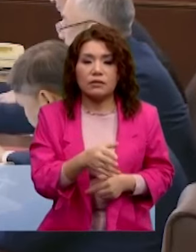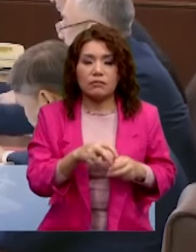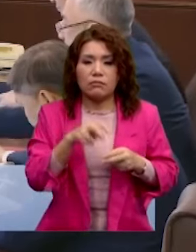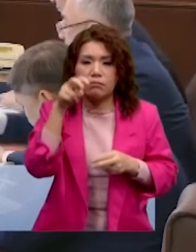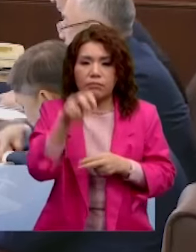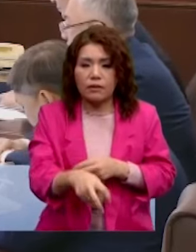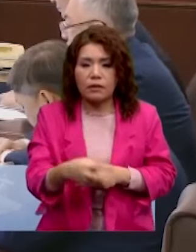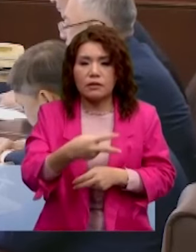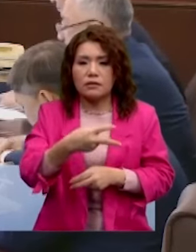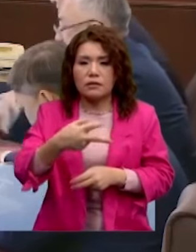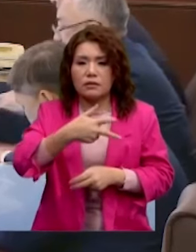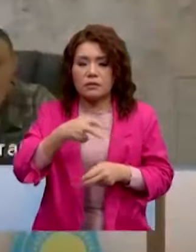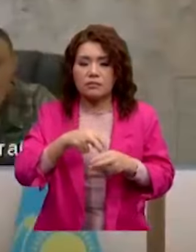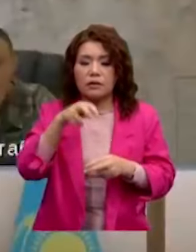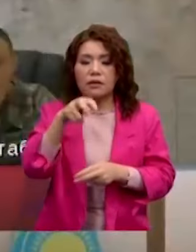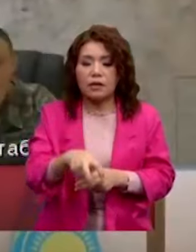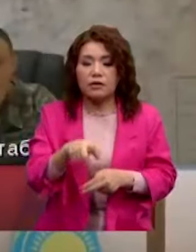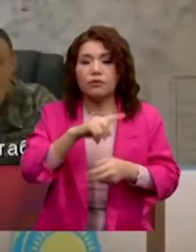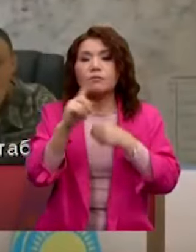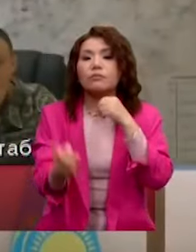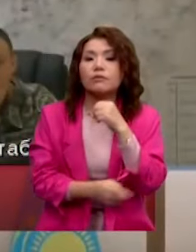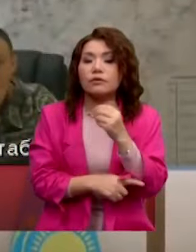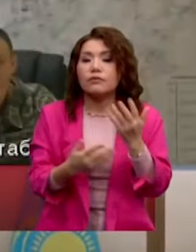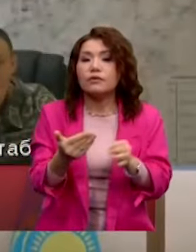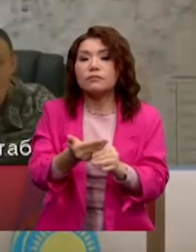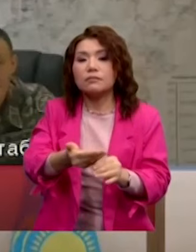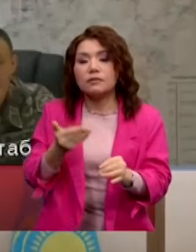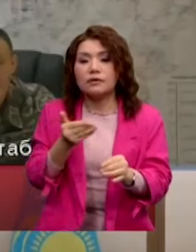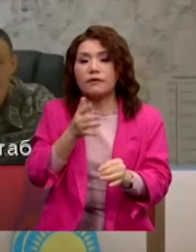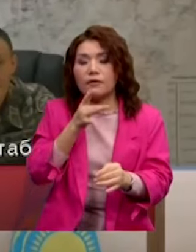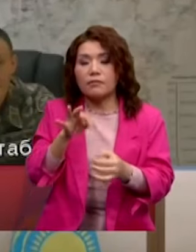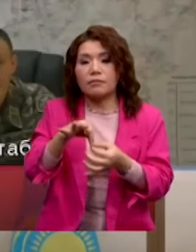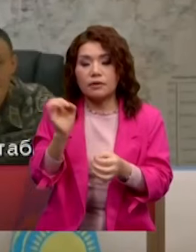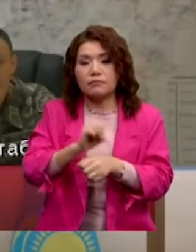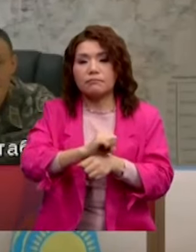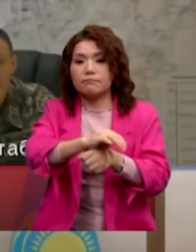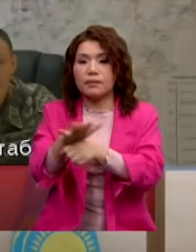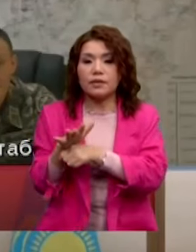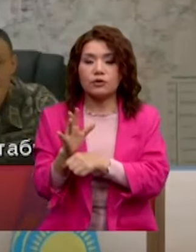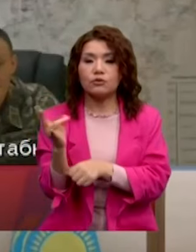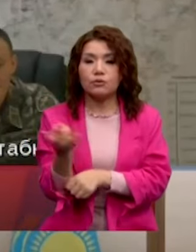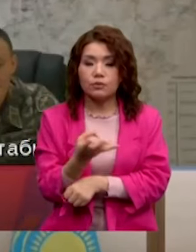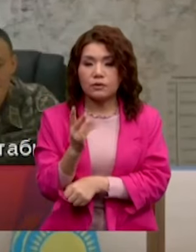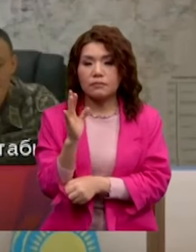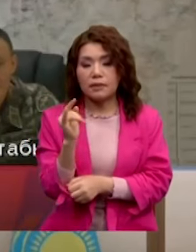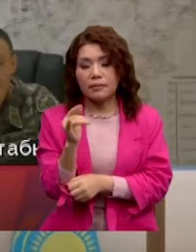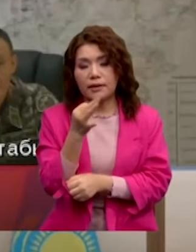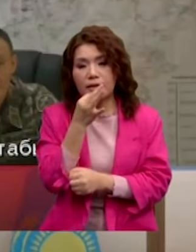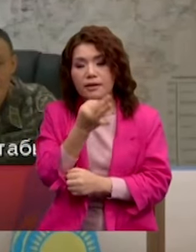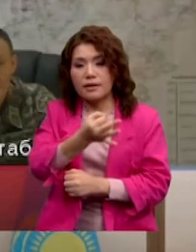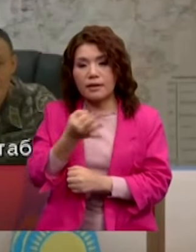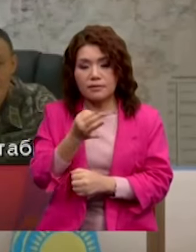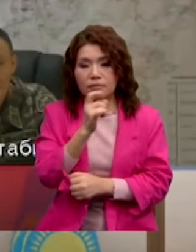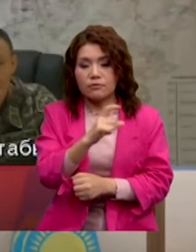со второго, третьего этажа. Это свидетельствует о том, что надо было своевременно включить систему оповещений как можно раньше, объявить